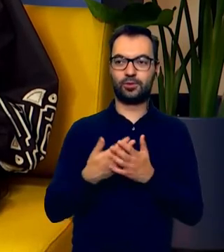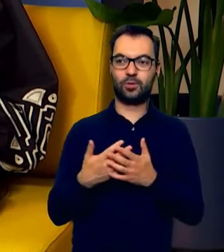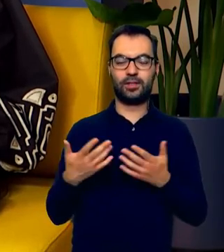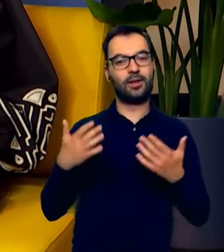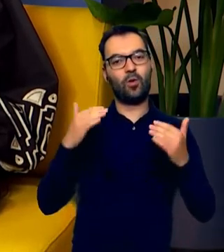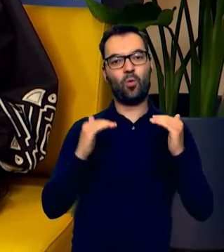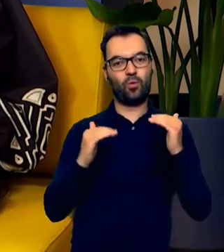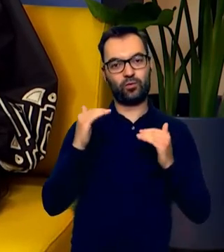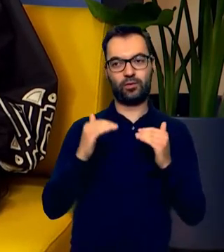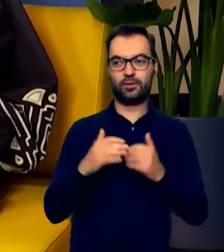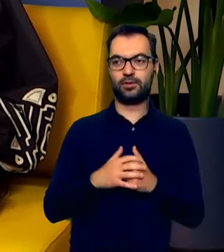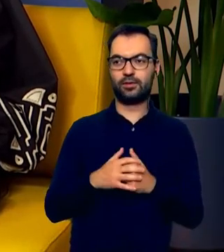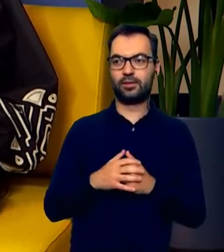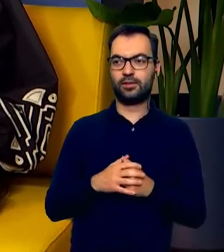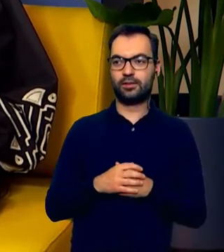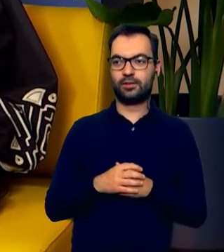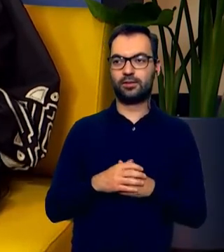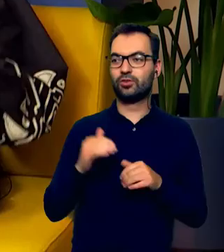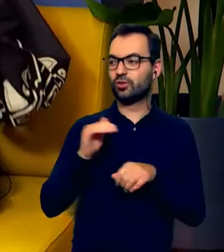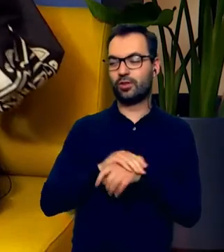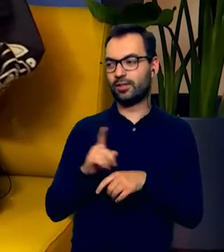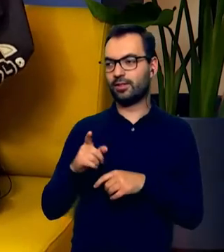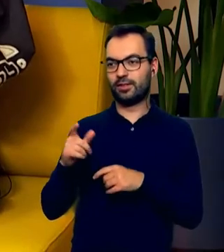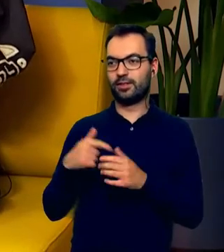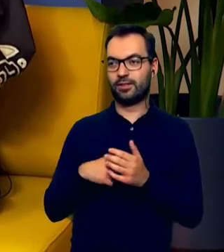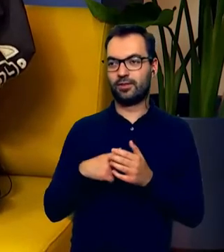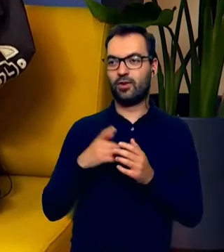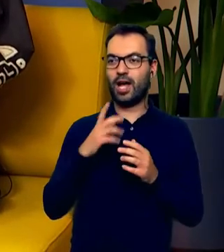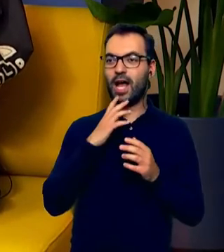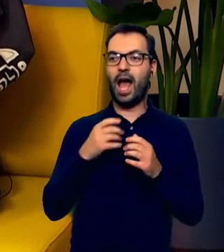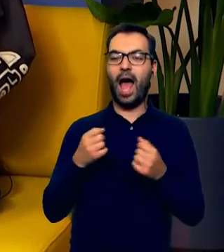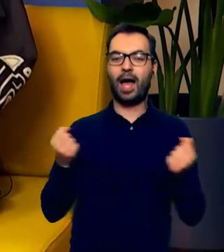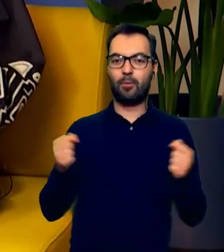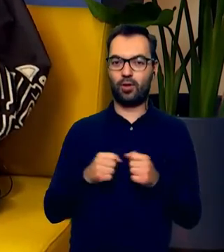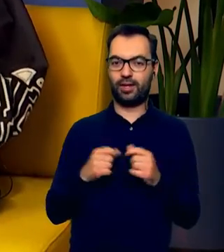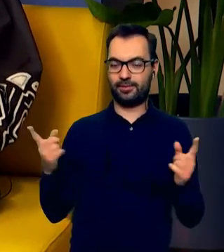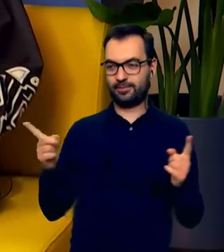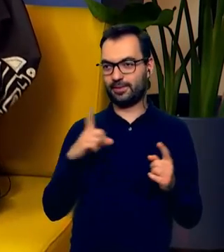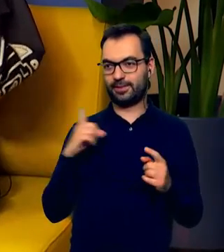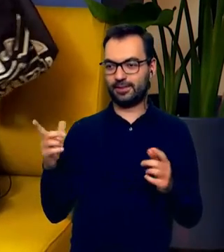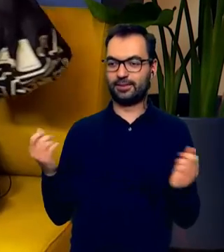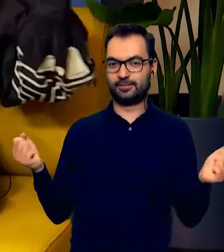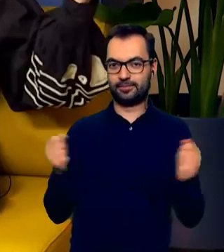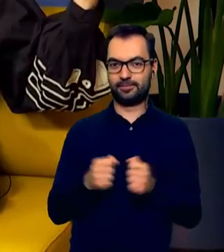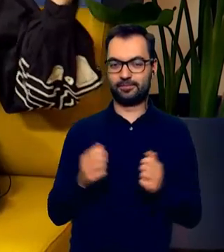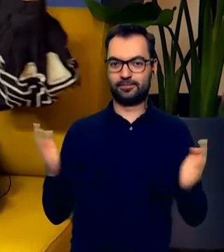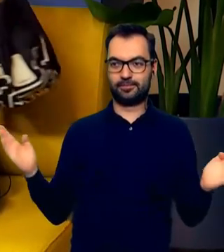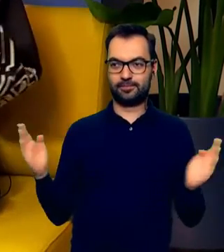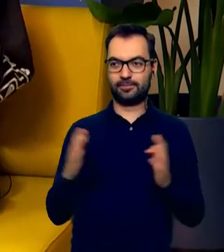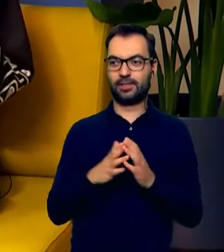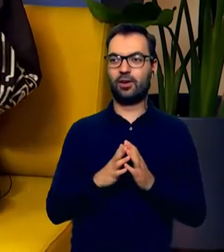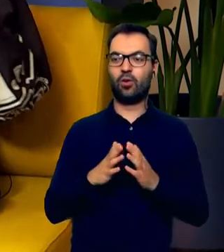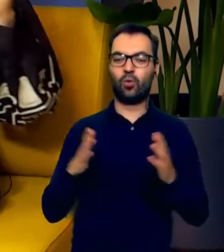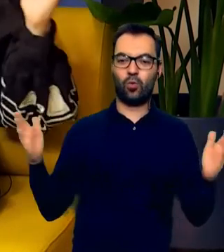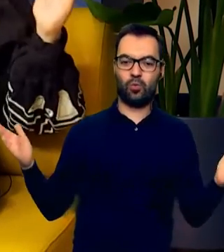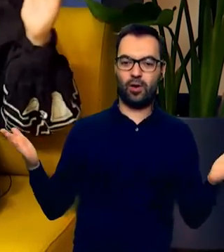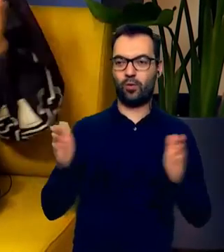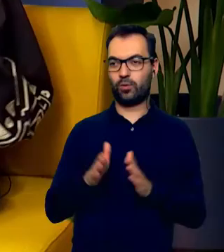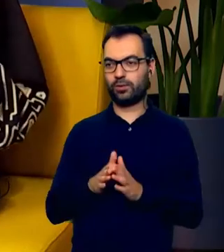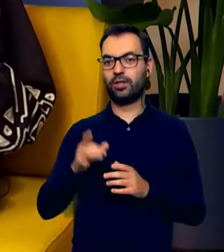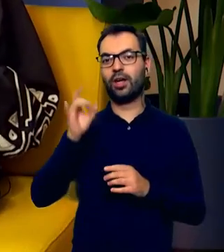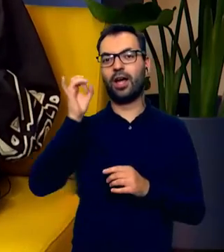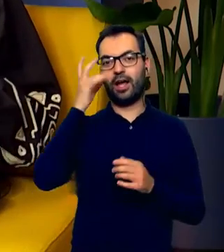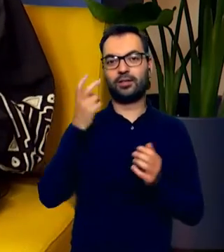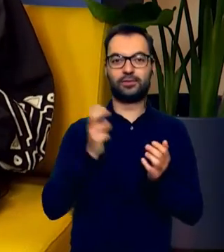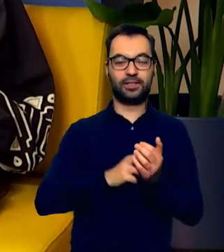No, jesteśmy... Ale nie harmonii, że zgody, tylko instrumentu harmonii. Tak, że się po prostu poszerzamy i zwężamy. Chuda. Tak, że na przykład